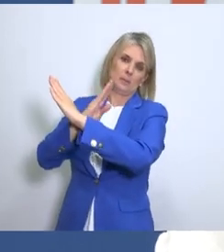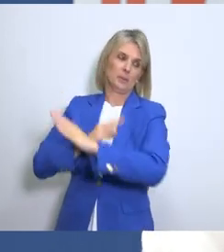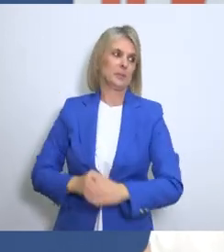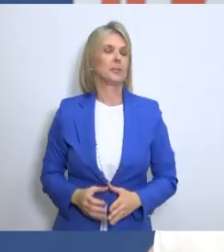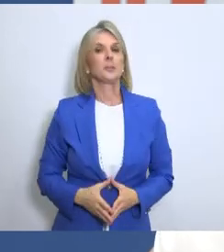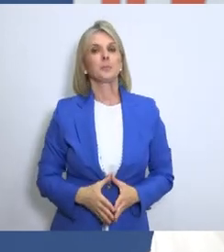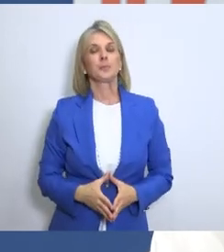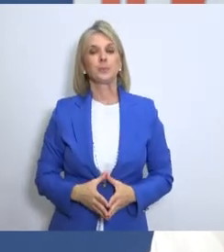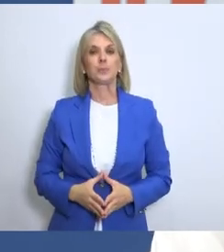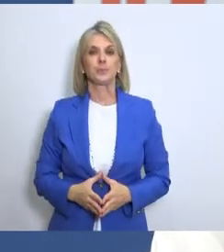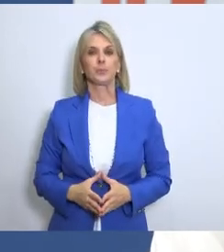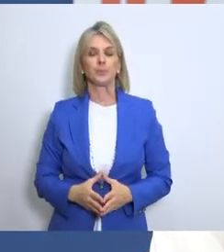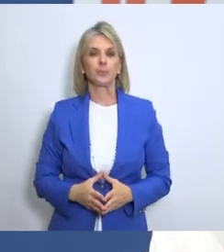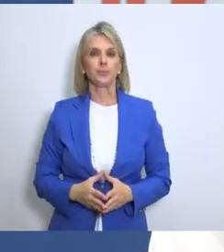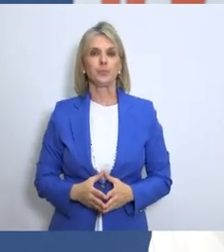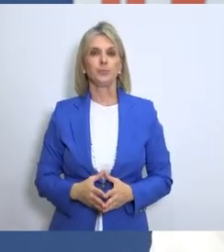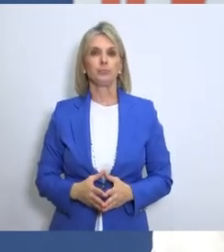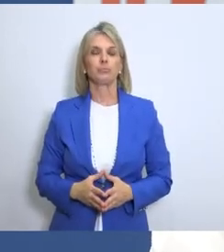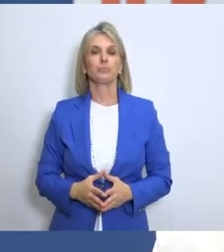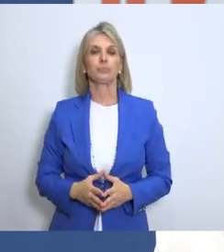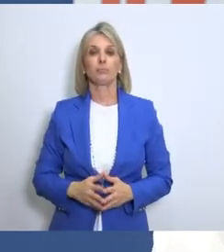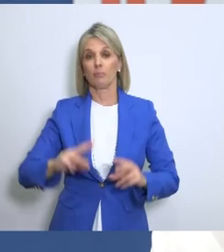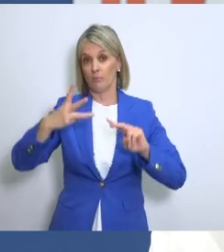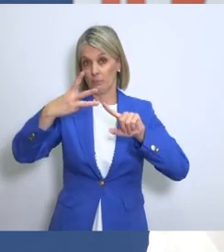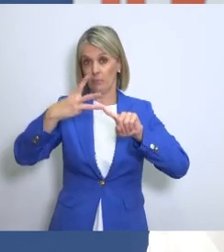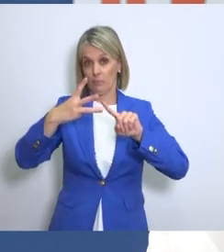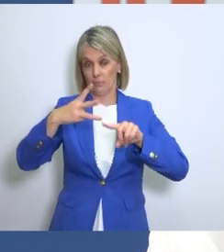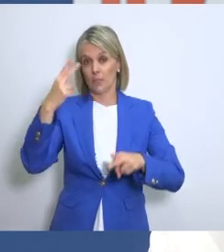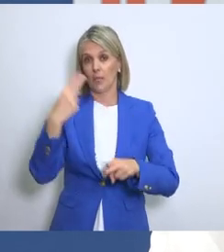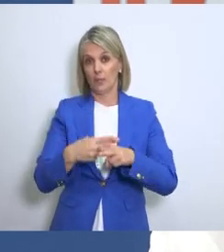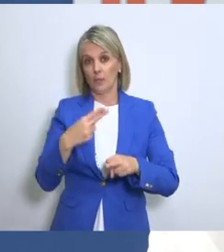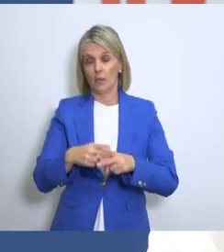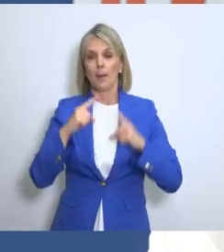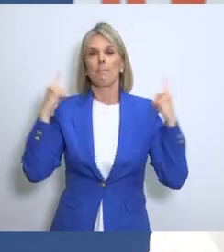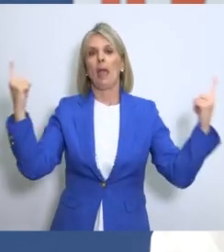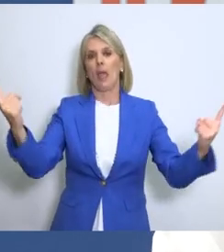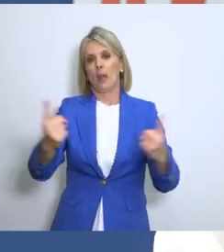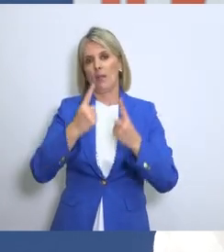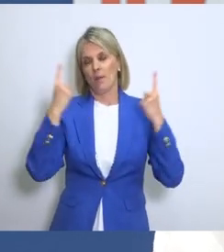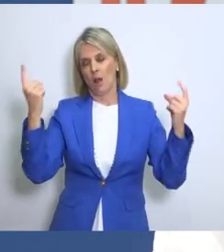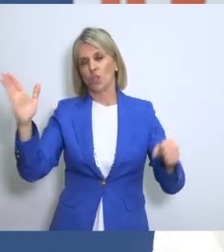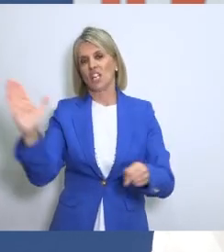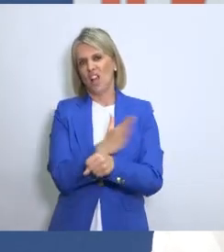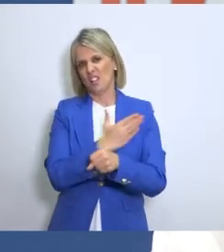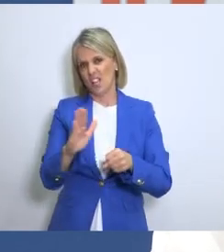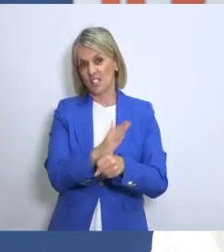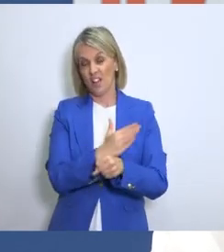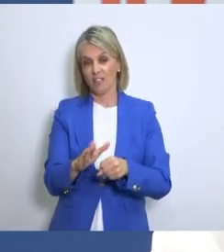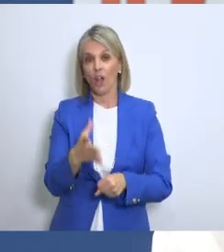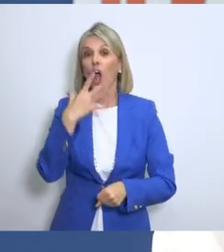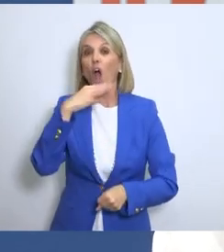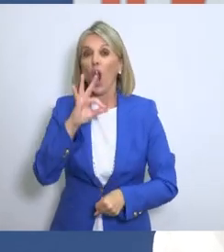Και τρίτο μεγάλο θέμα είναι η επέλαση της περιβαλλοντικής καταστροφής. Στο βωμό του